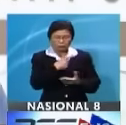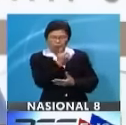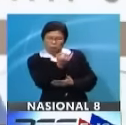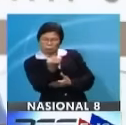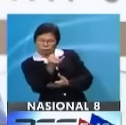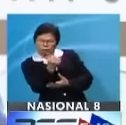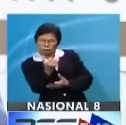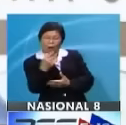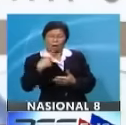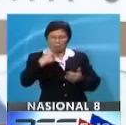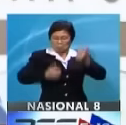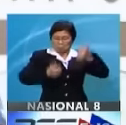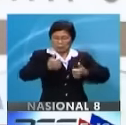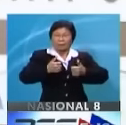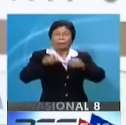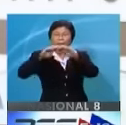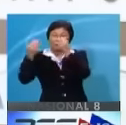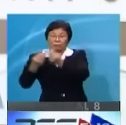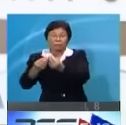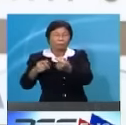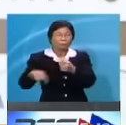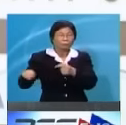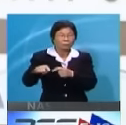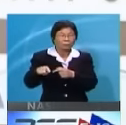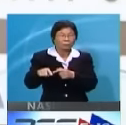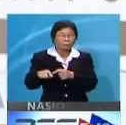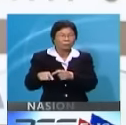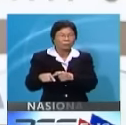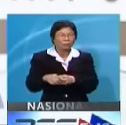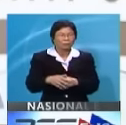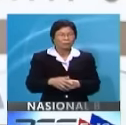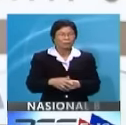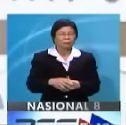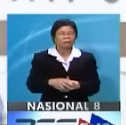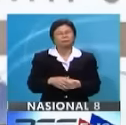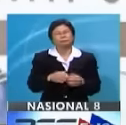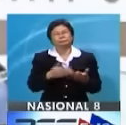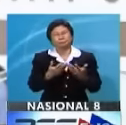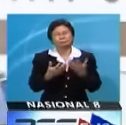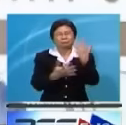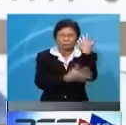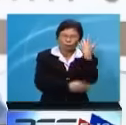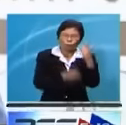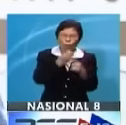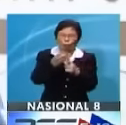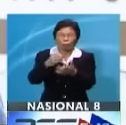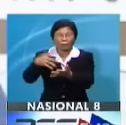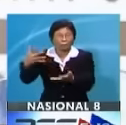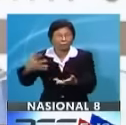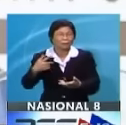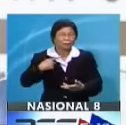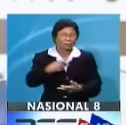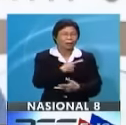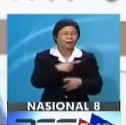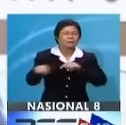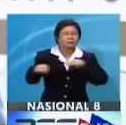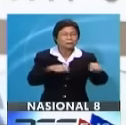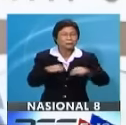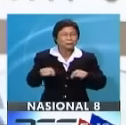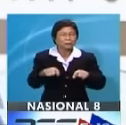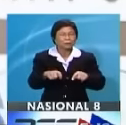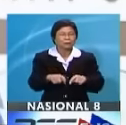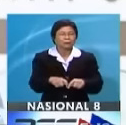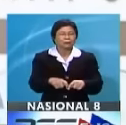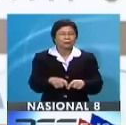situ, sama ada mereka sudah maju ataupun kurang maju ataupun miskin. Maka pastinya tindakan-tindakan